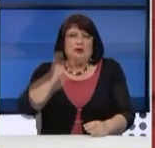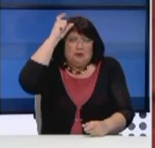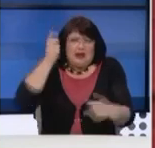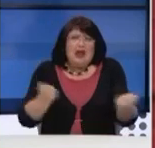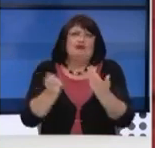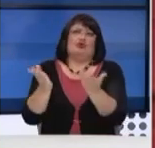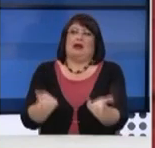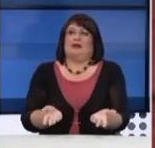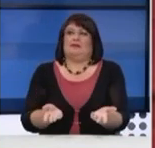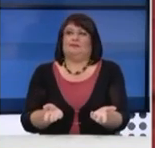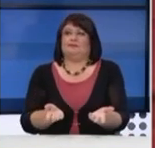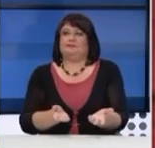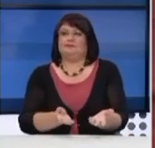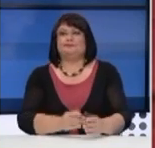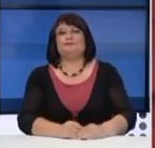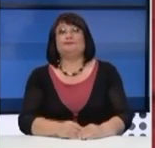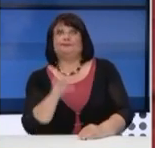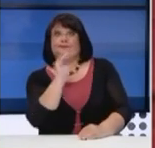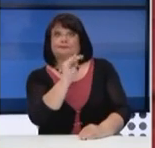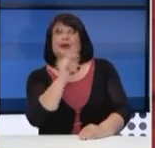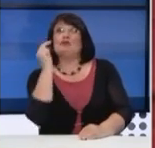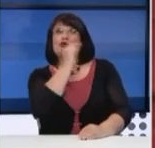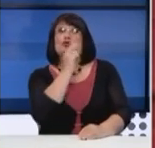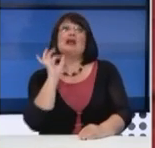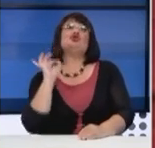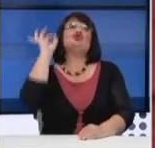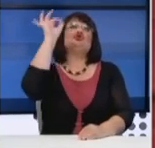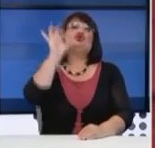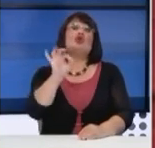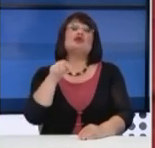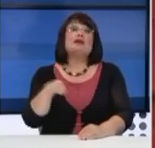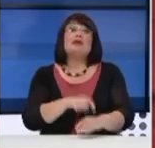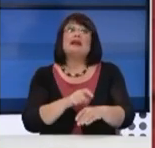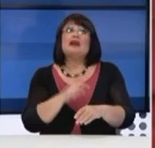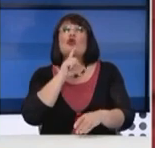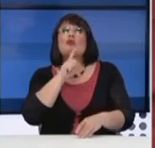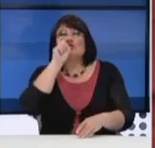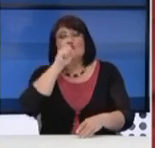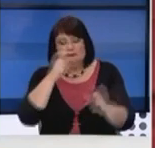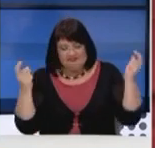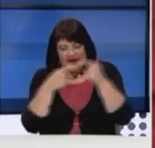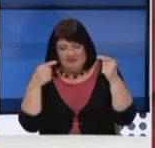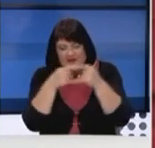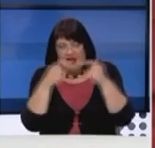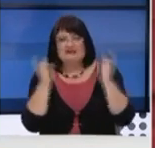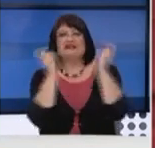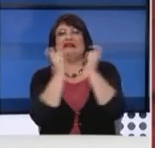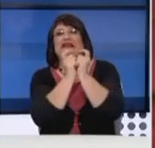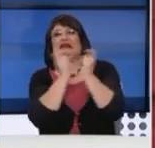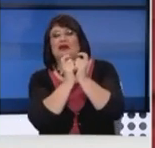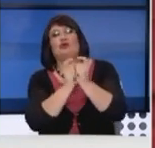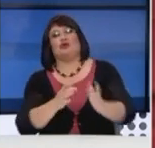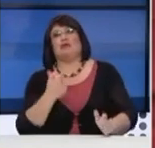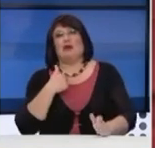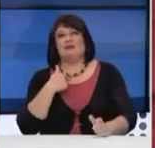κάνει. Κύριε Πρωθυπουργέ, στόχος εδώ δεν είναι η οικοκορομαχίες μεταξύ μας. Στόχος είναι το εθνικό συμφέρον. Το